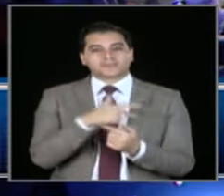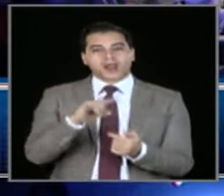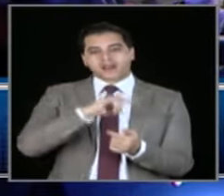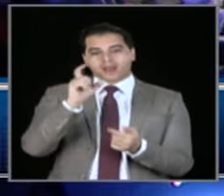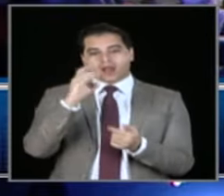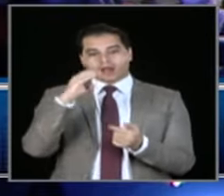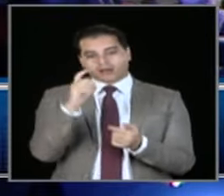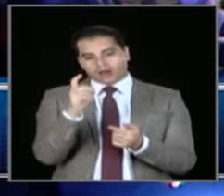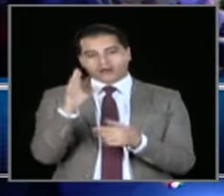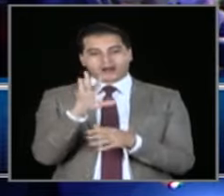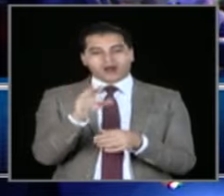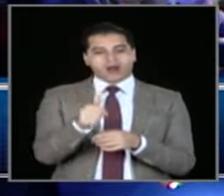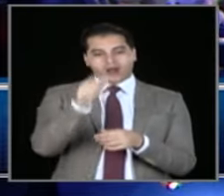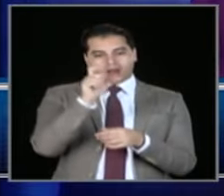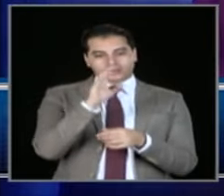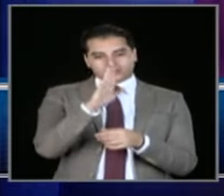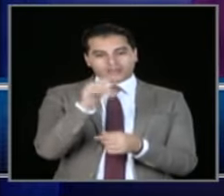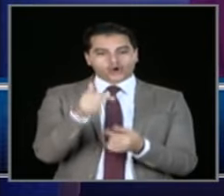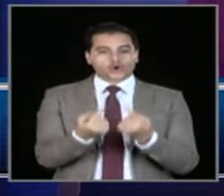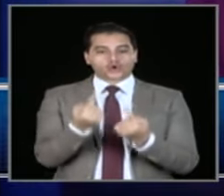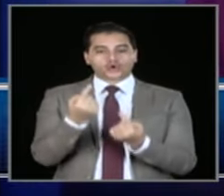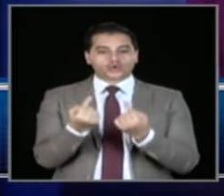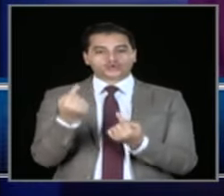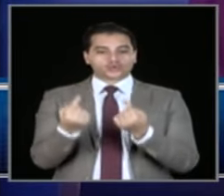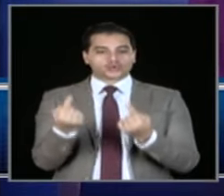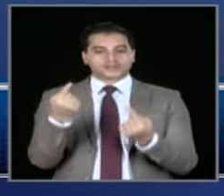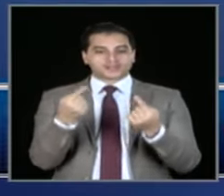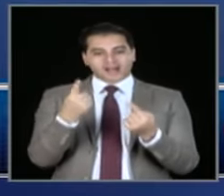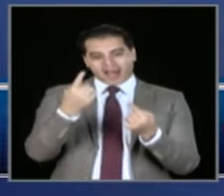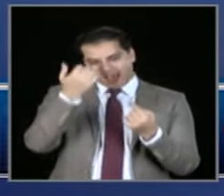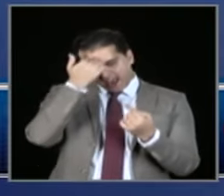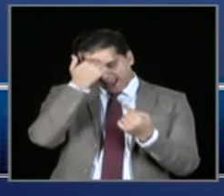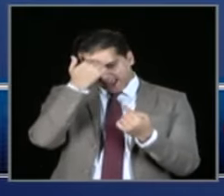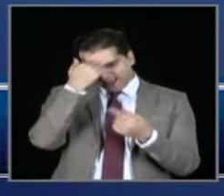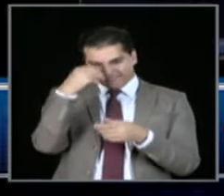الإنسان؟ الجزر دي بتتكون من حوالي 1000